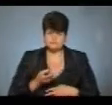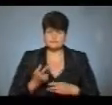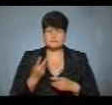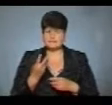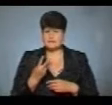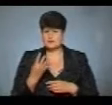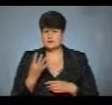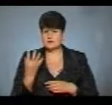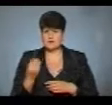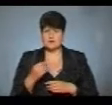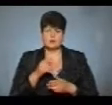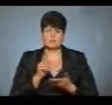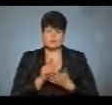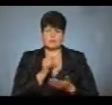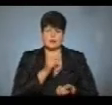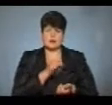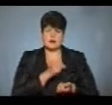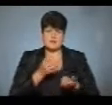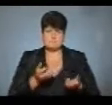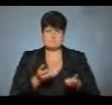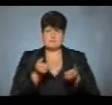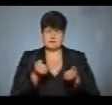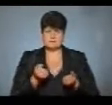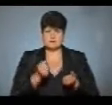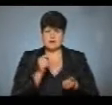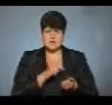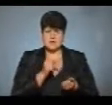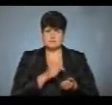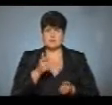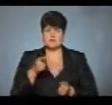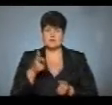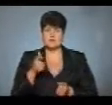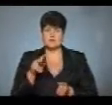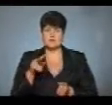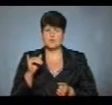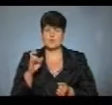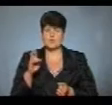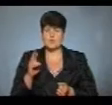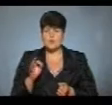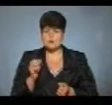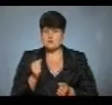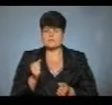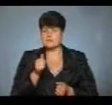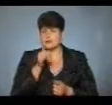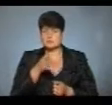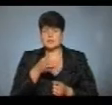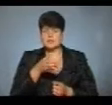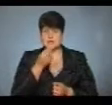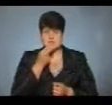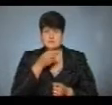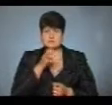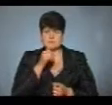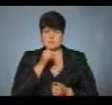дні його мусили капати, бо підтримувати. Капали йому глюкози, тому що він не міг нічого їсти, ні пити. Взагалі дитина